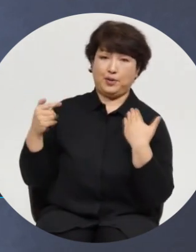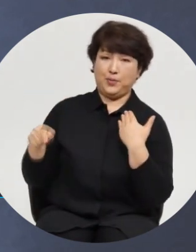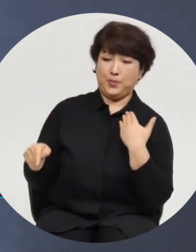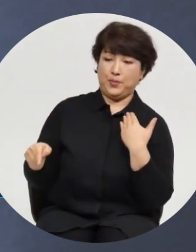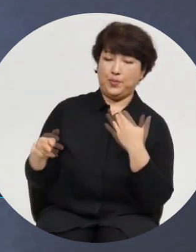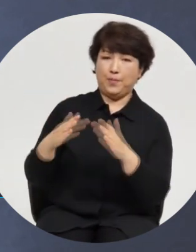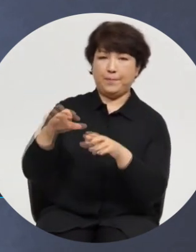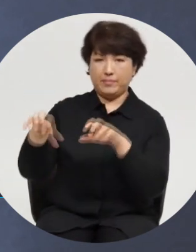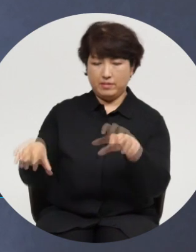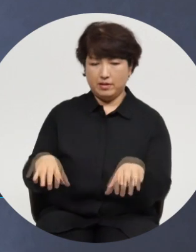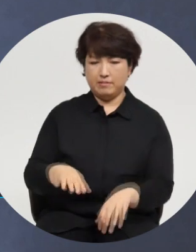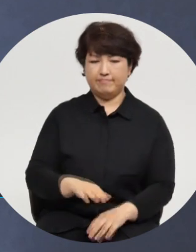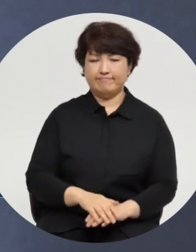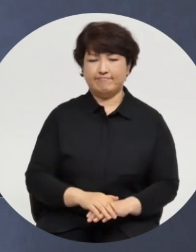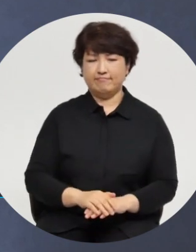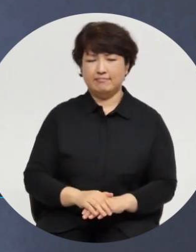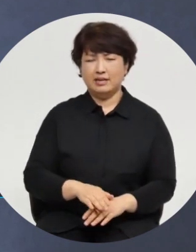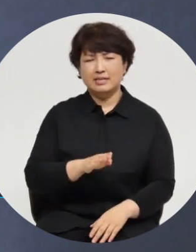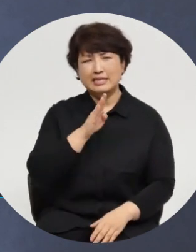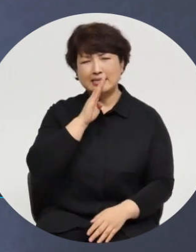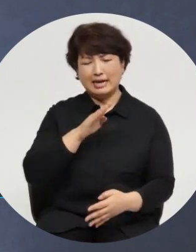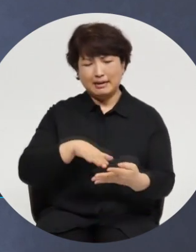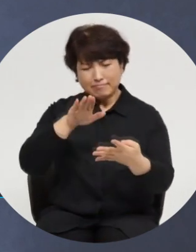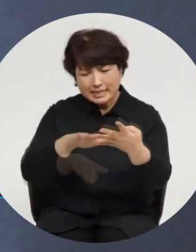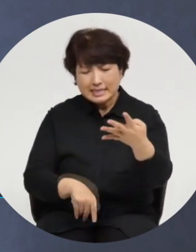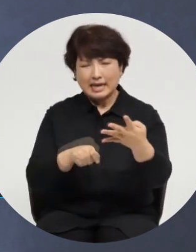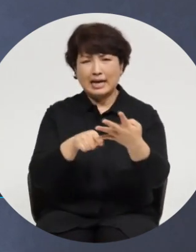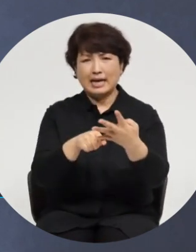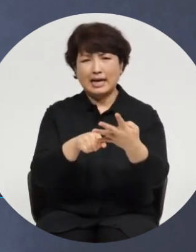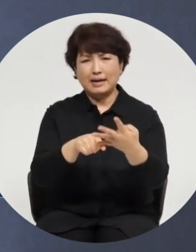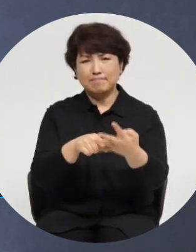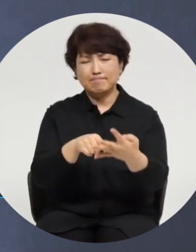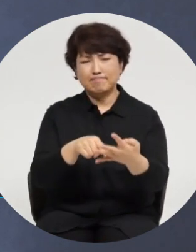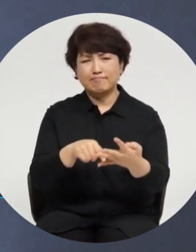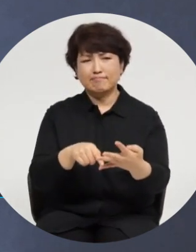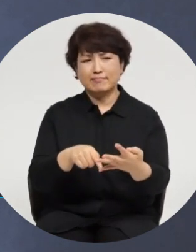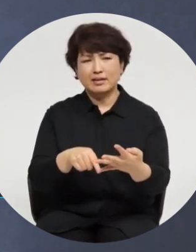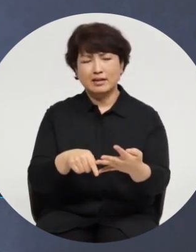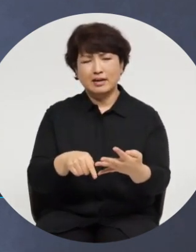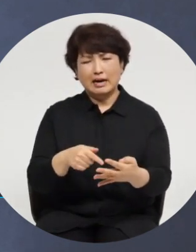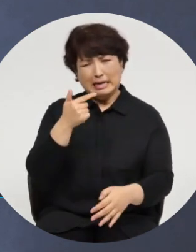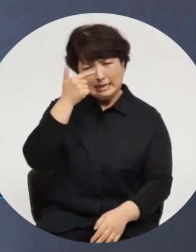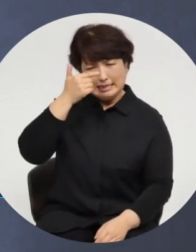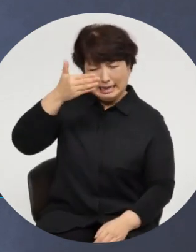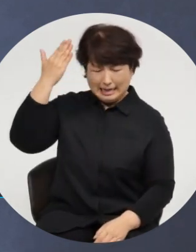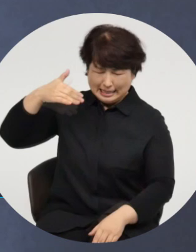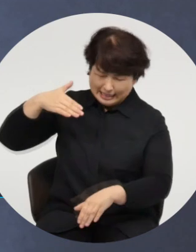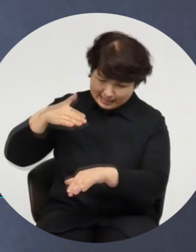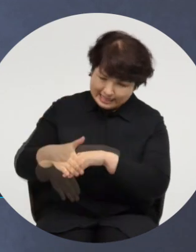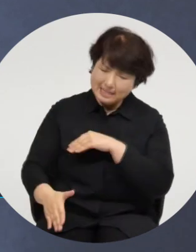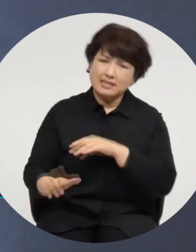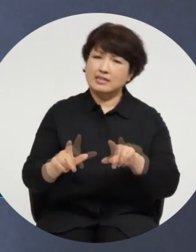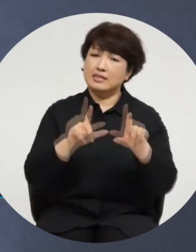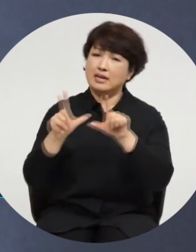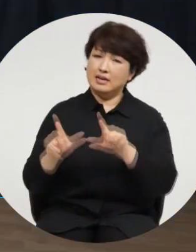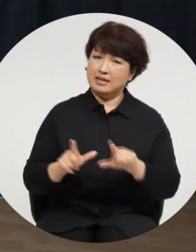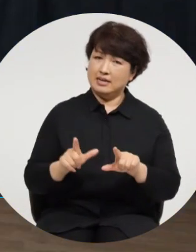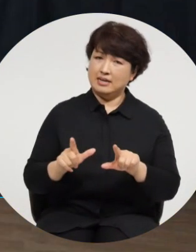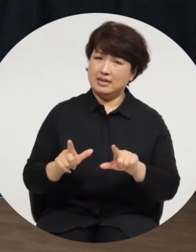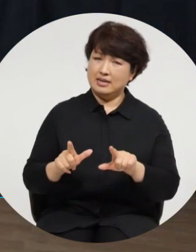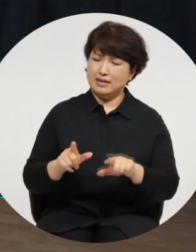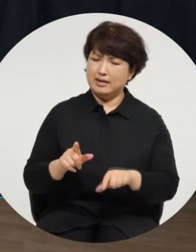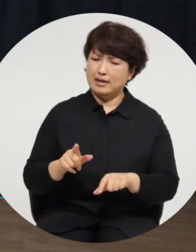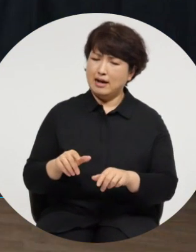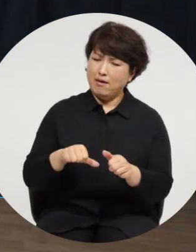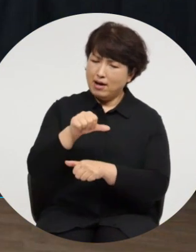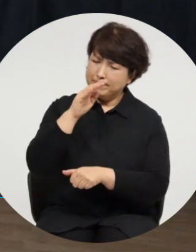학교를 운영하고 있는 동네 같이 불가촉천민 및 진짜 아주 그 이 원시 저기로 생활하는 아주 열악한